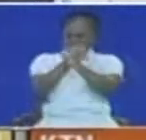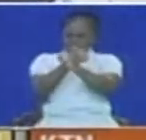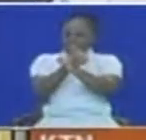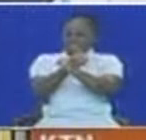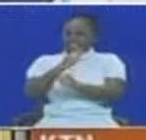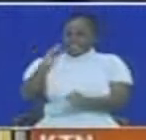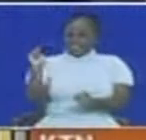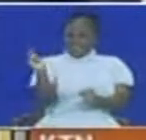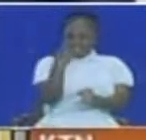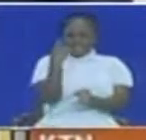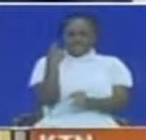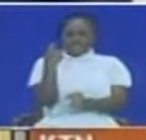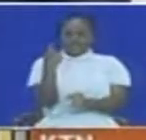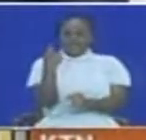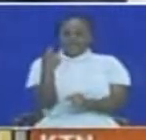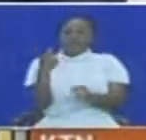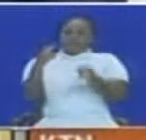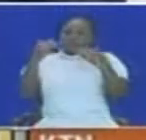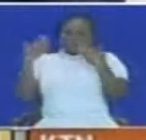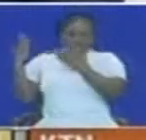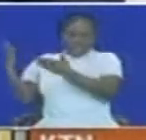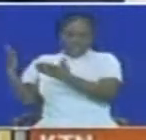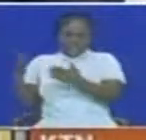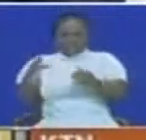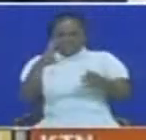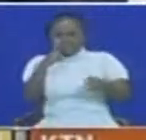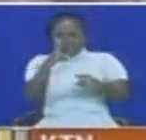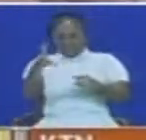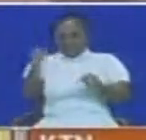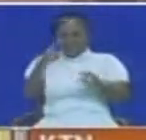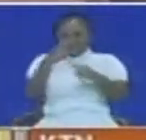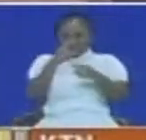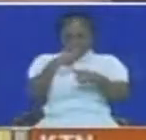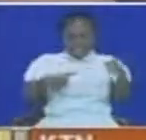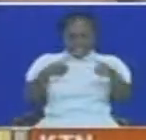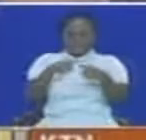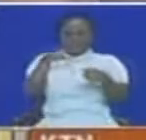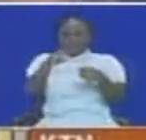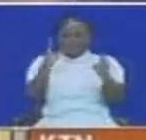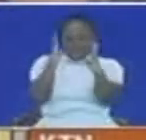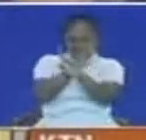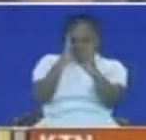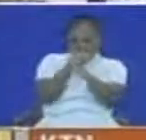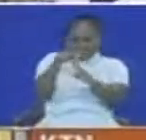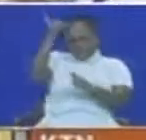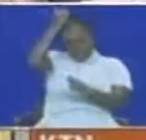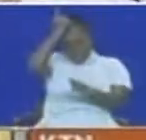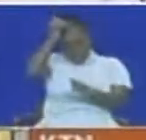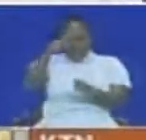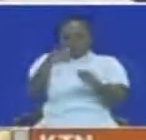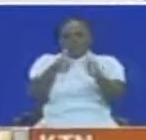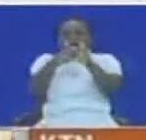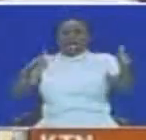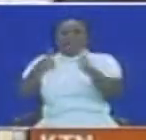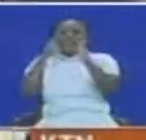our homestead. Huenda jamaa hao wakati ya umri wa miaka 25 na 35 walijificha katika kijiji hicho kuepuka msako